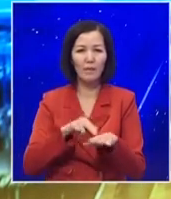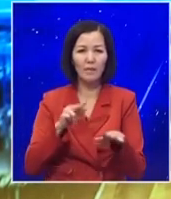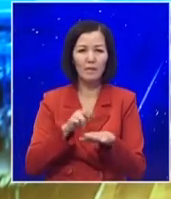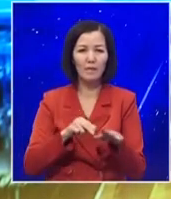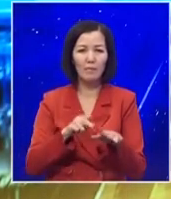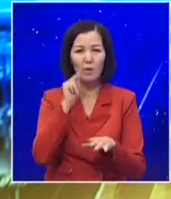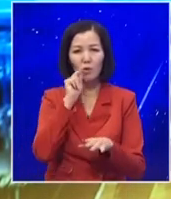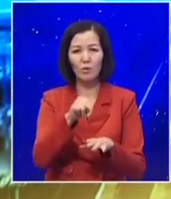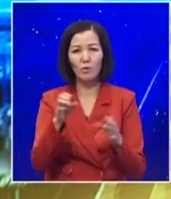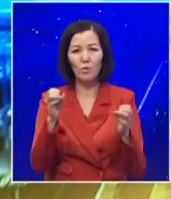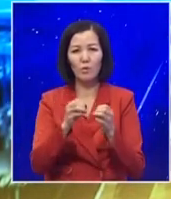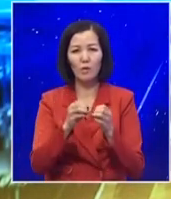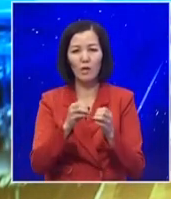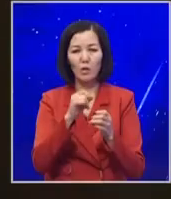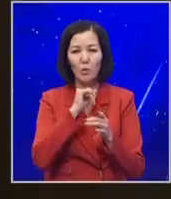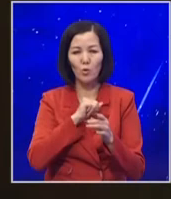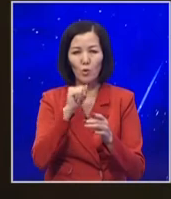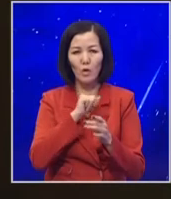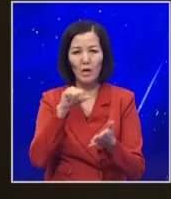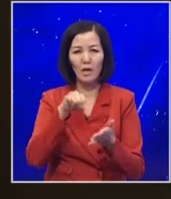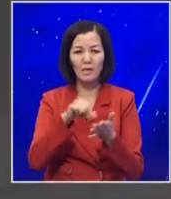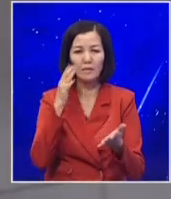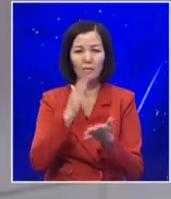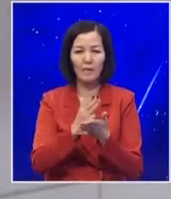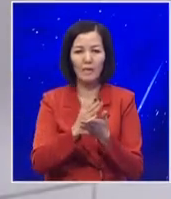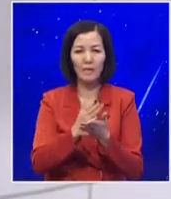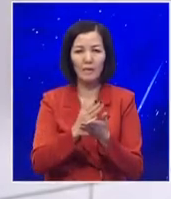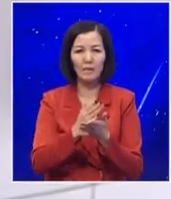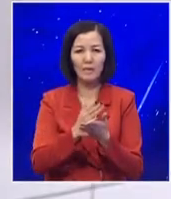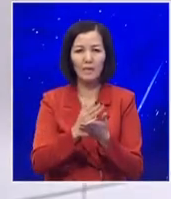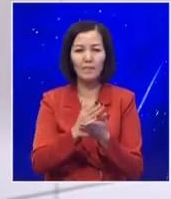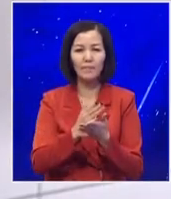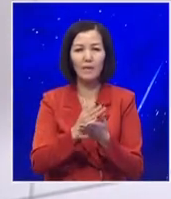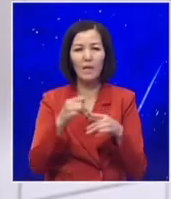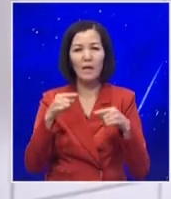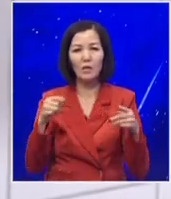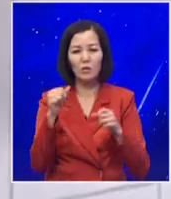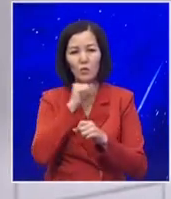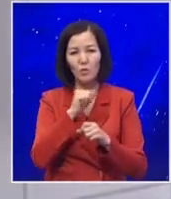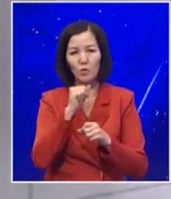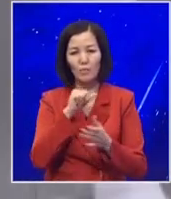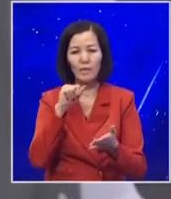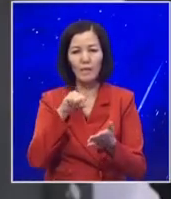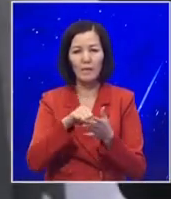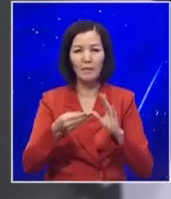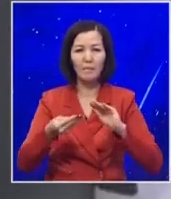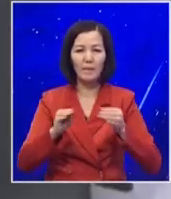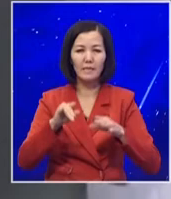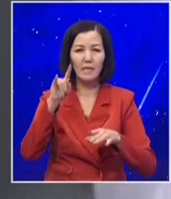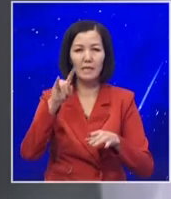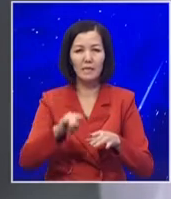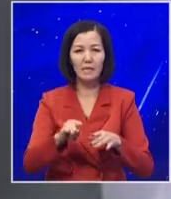қызметкерлері күдіктілердің ондаған ұрлыққа қатысы бар екенін анықтаған. Олар түрлі ұрлықпен айналысқан, пластикалық терезелер